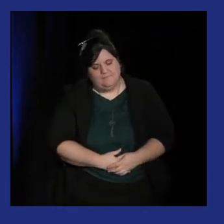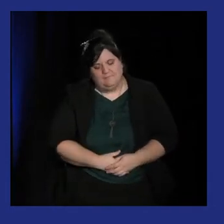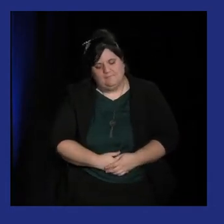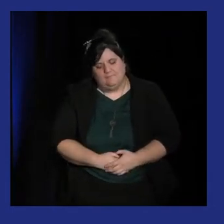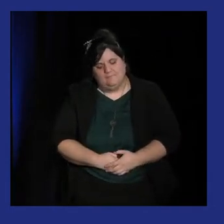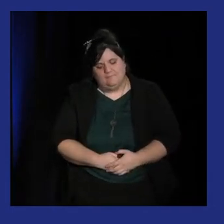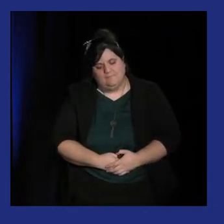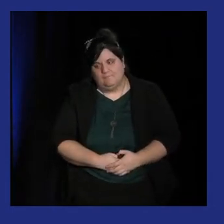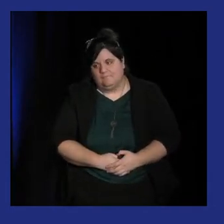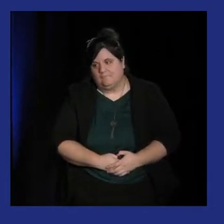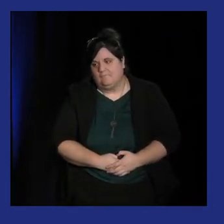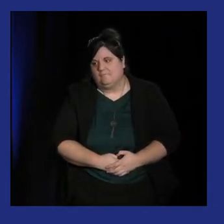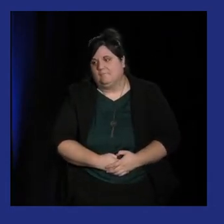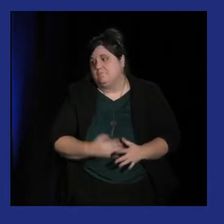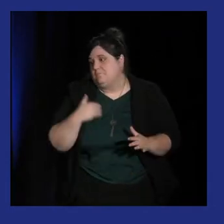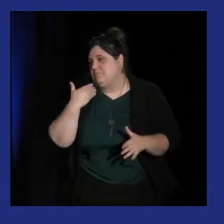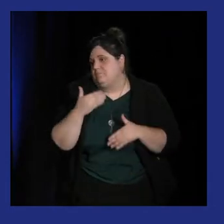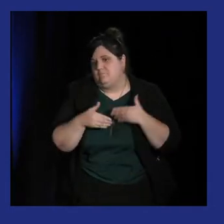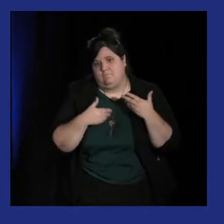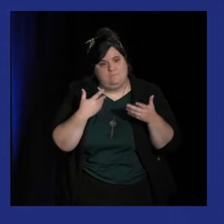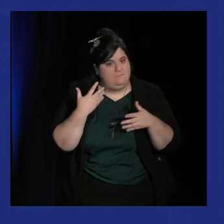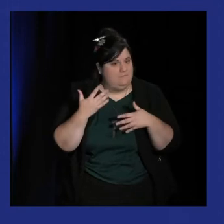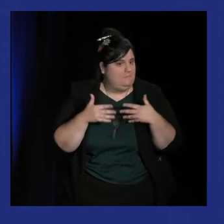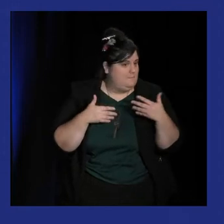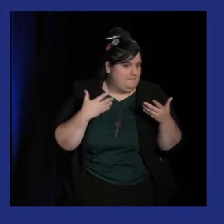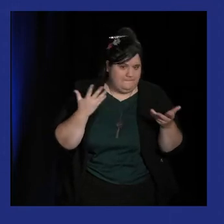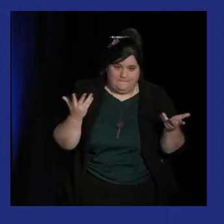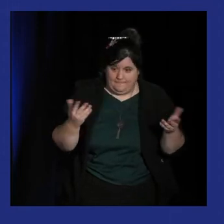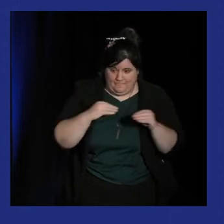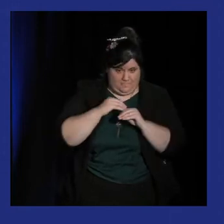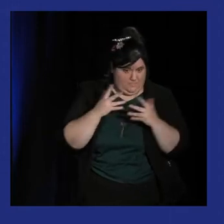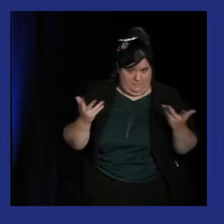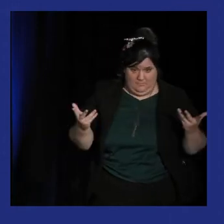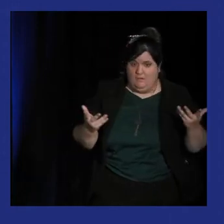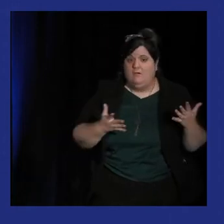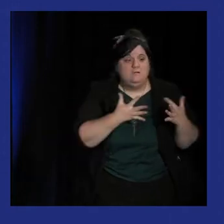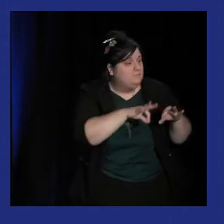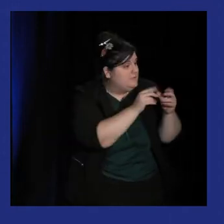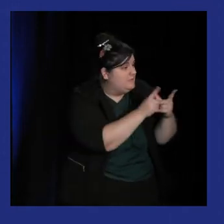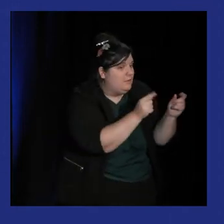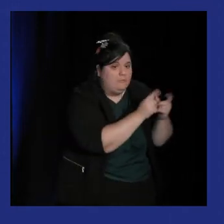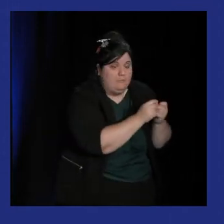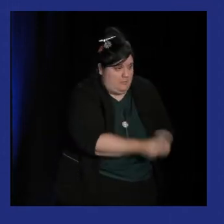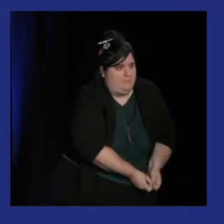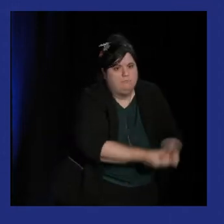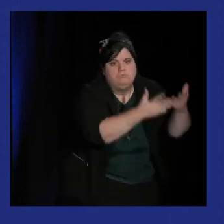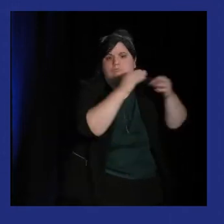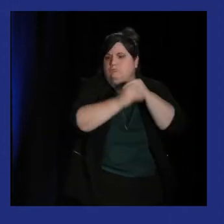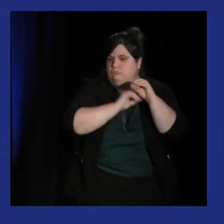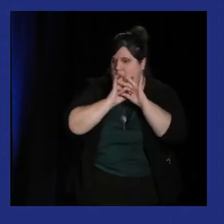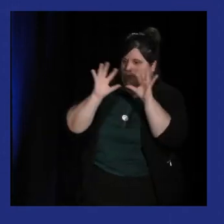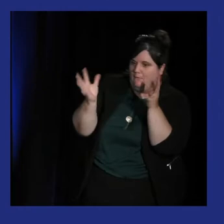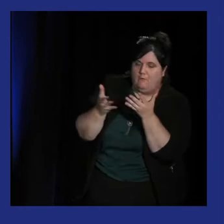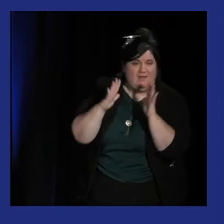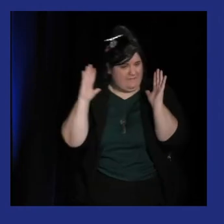puis bah voilà et puis ensuite avec la mondialisation et avec internet je parlais des forums etc